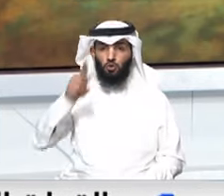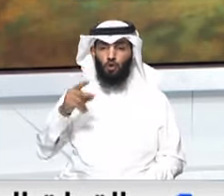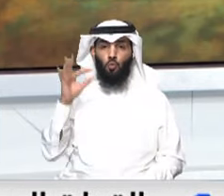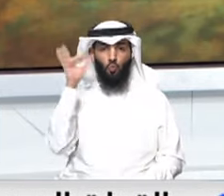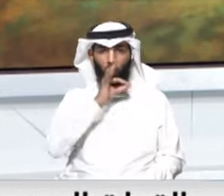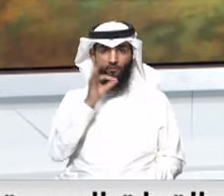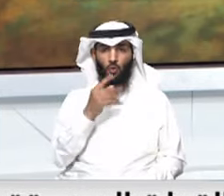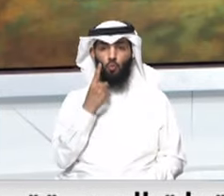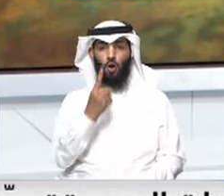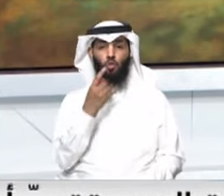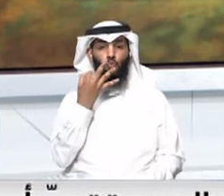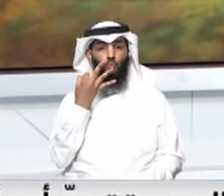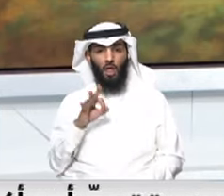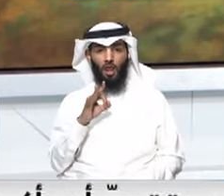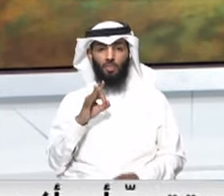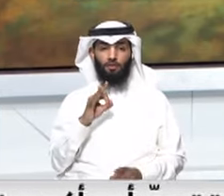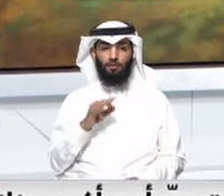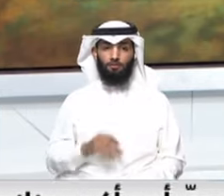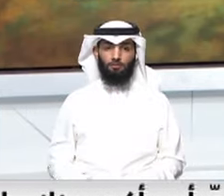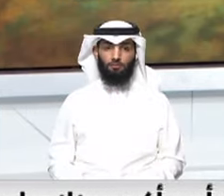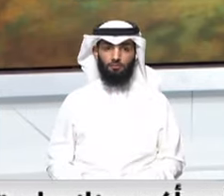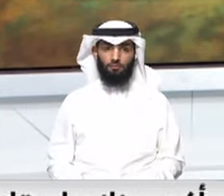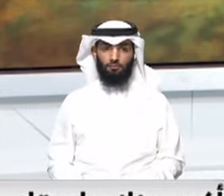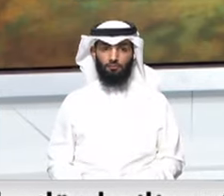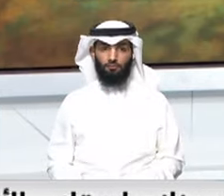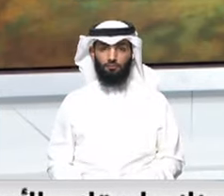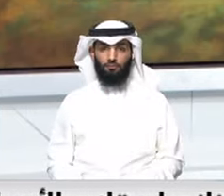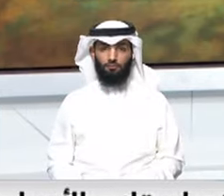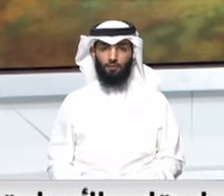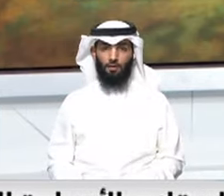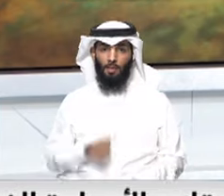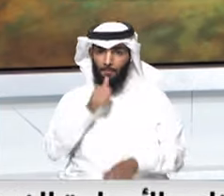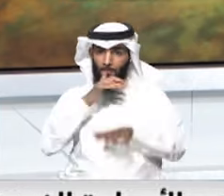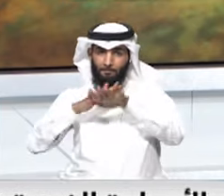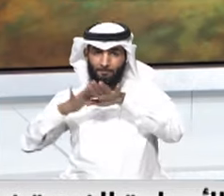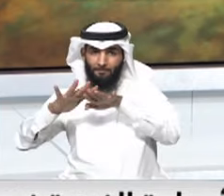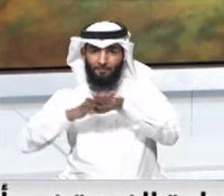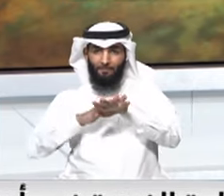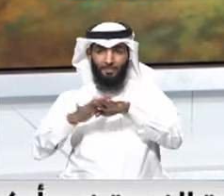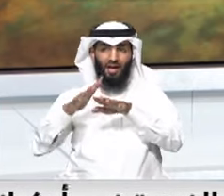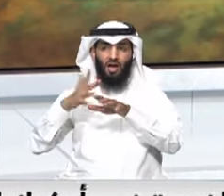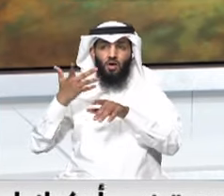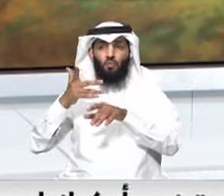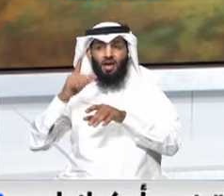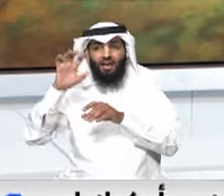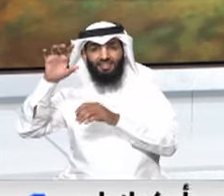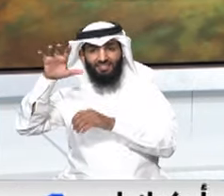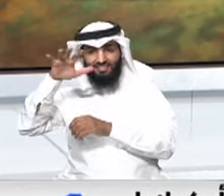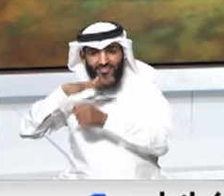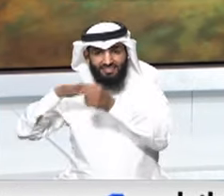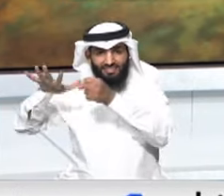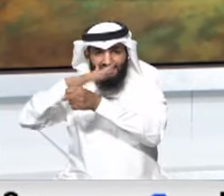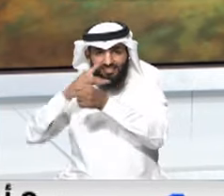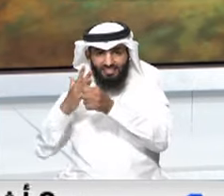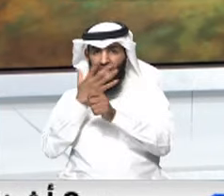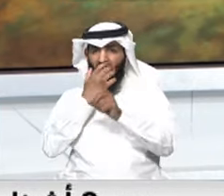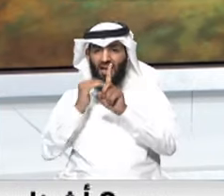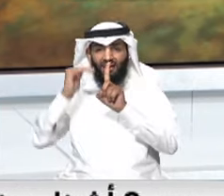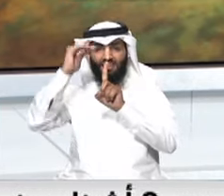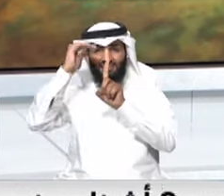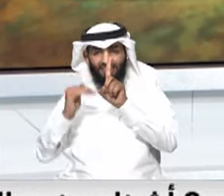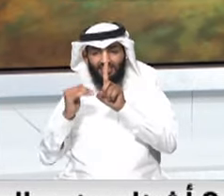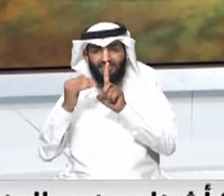الوفرة 31 درجة مئوية. مناطق الساحلية والجزر الكويتية متفاوتة ما بين 29